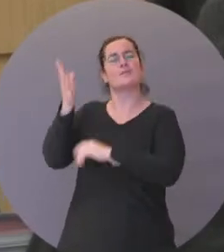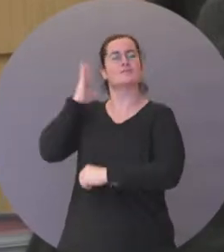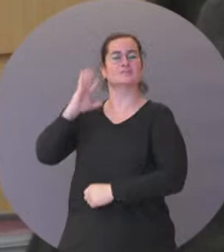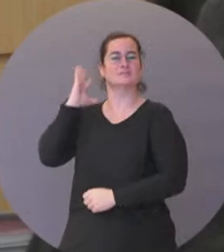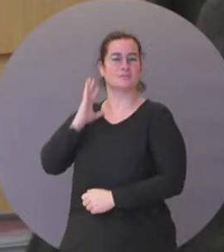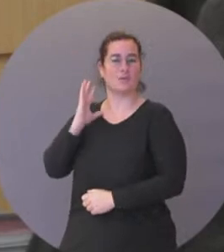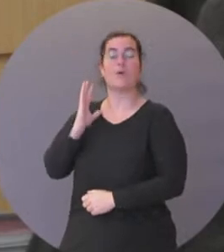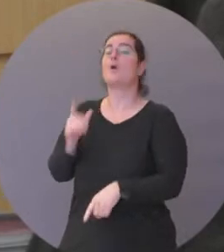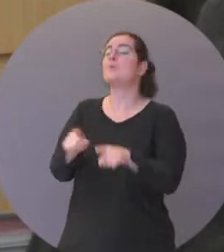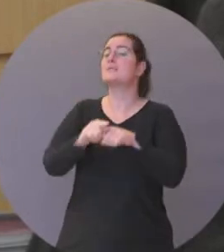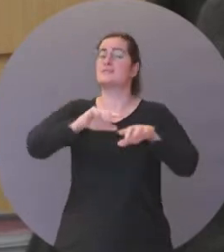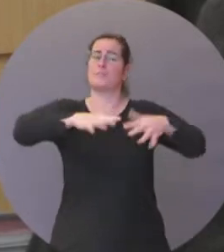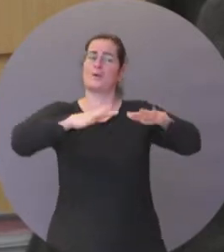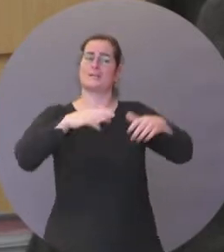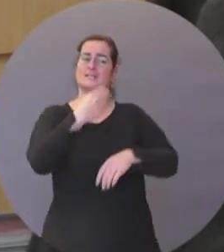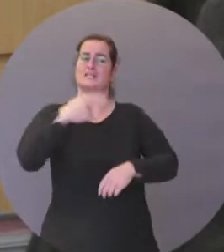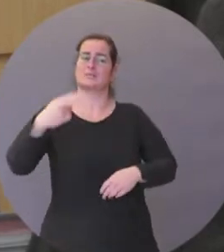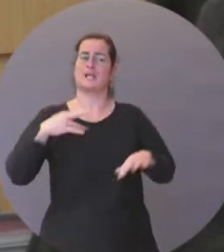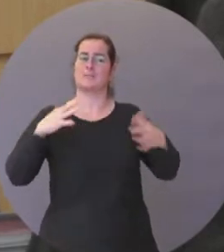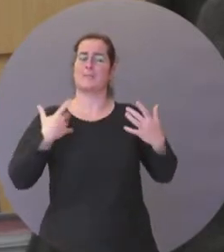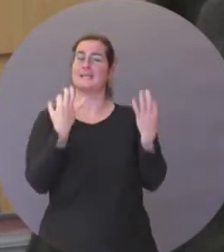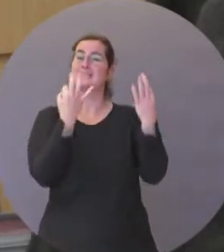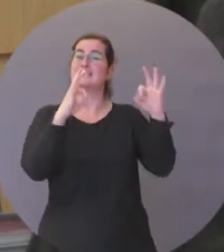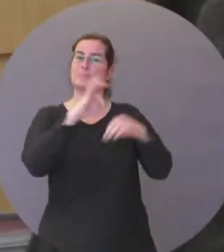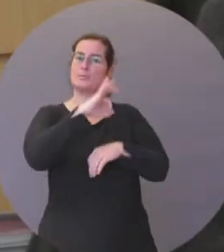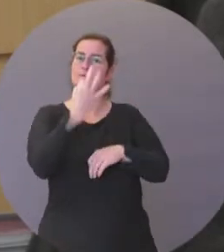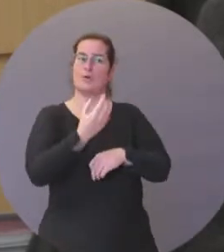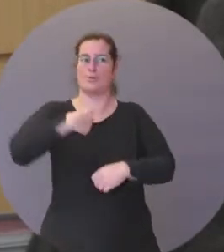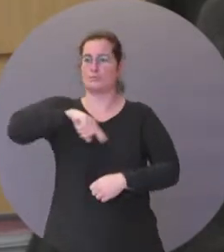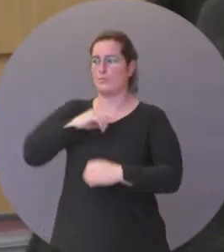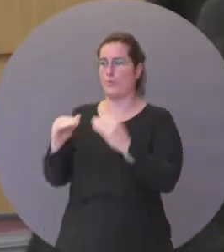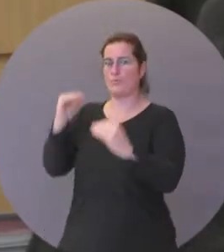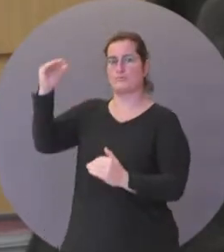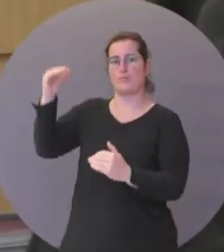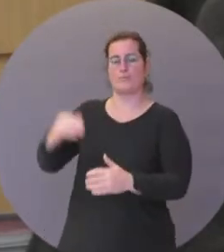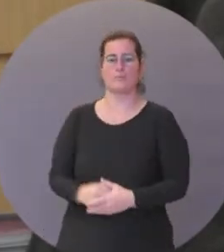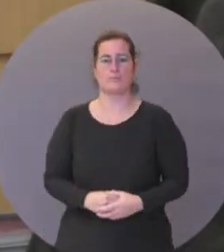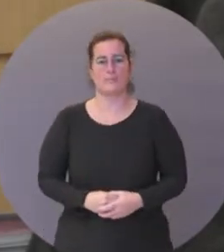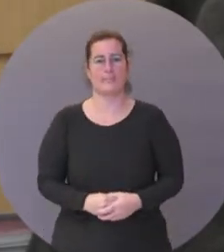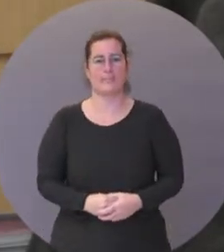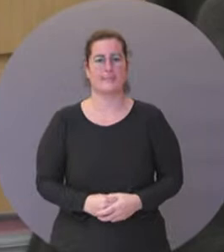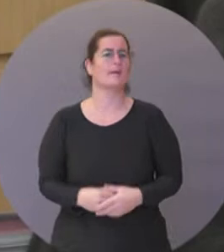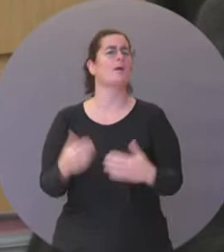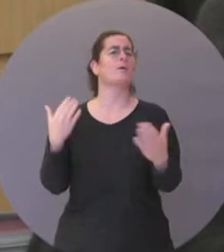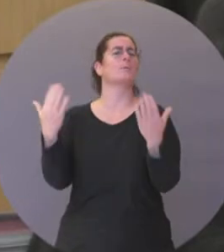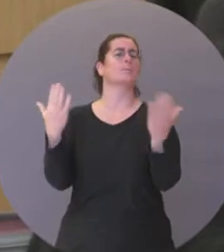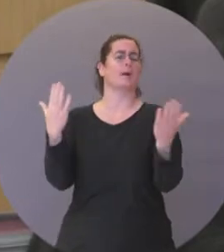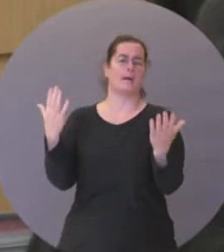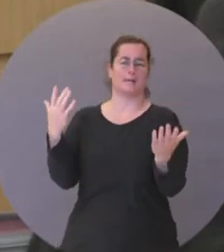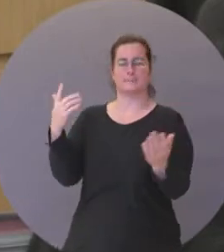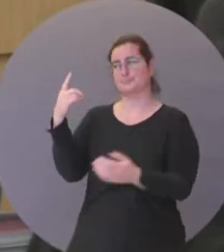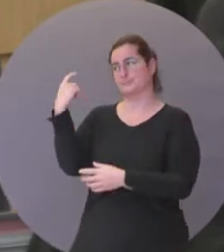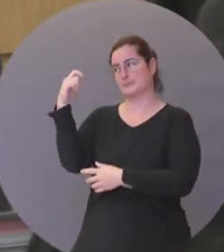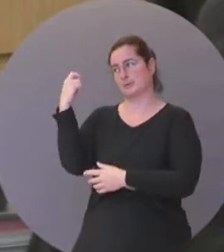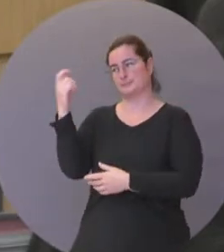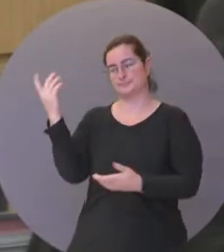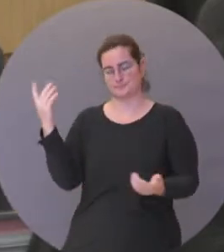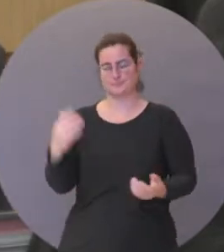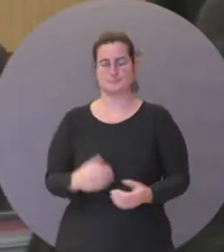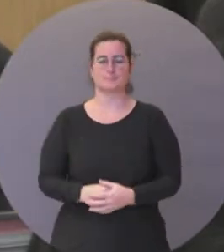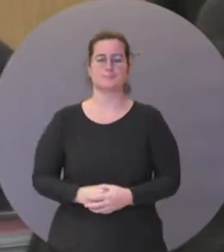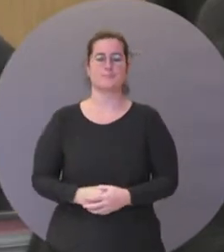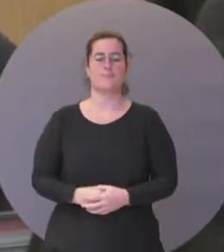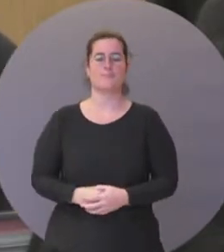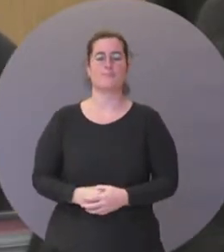départements qui est de 10% à titre de comparaison monsieur le président votre